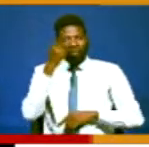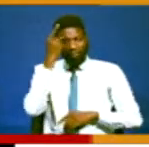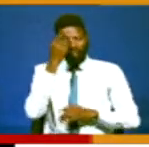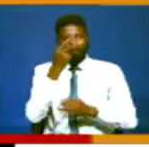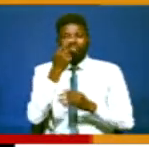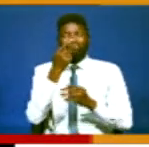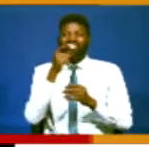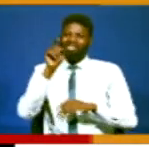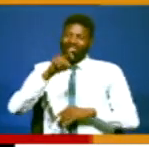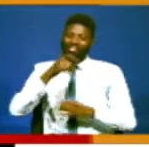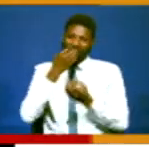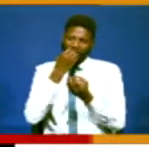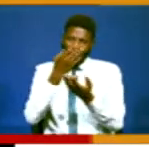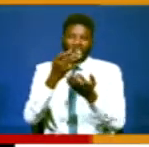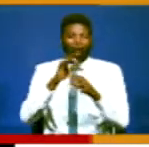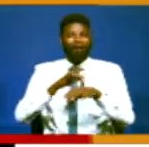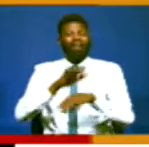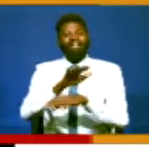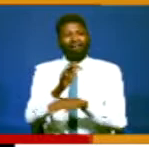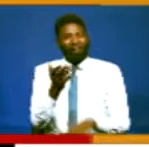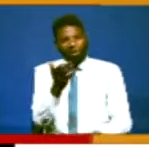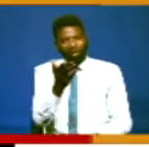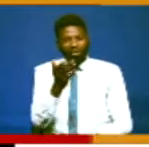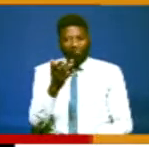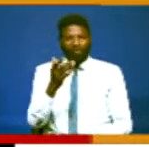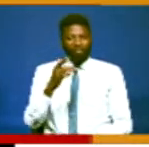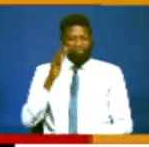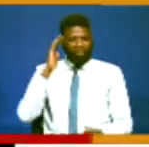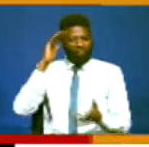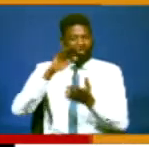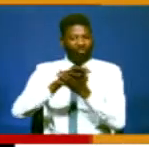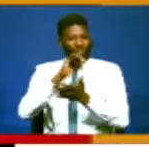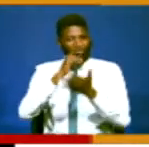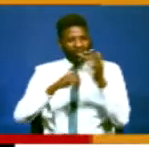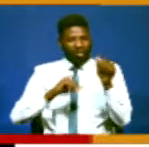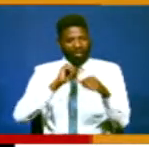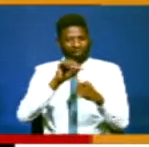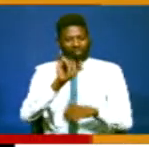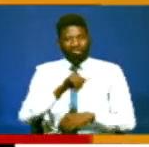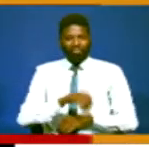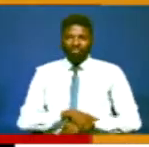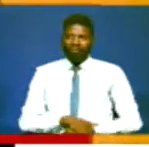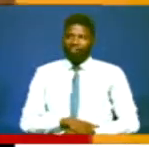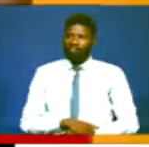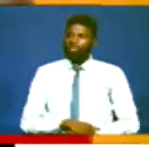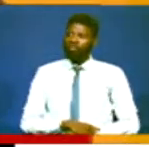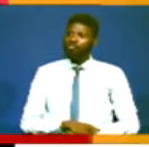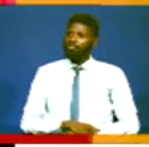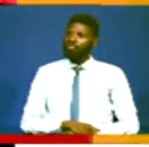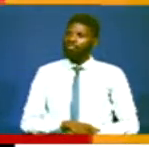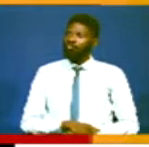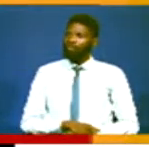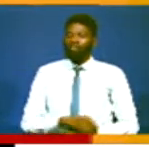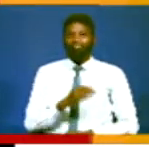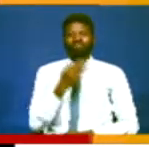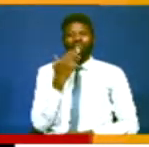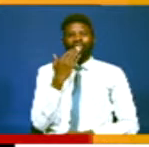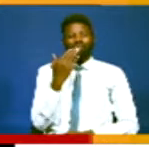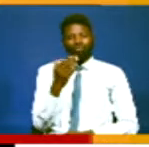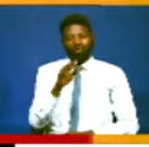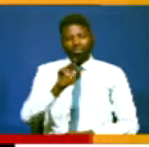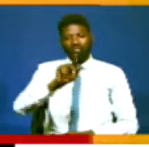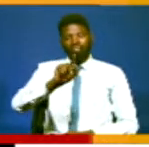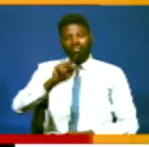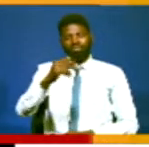ama kuarifiwa mapema. Wewe unadhamini nini kuhusiana na swala hilo? Ninashukuru sana ndugu Khaled. Nadhani wazazi